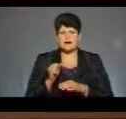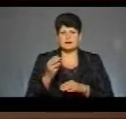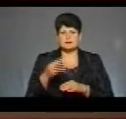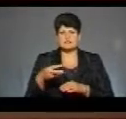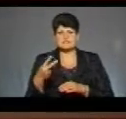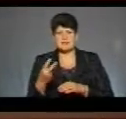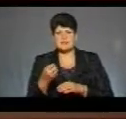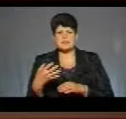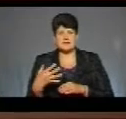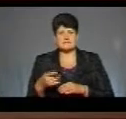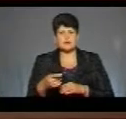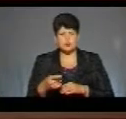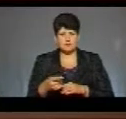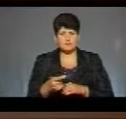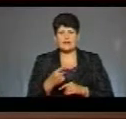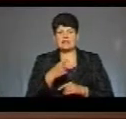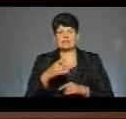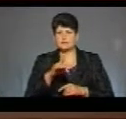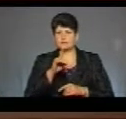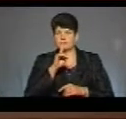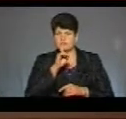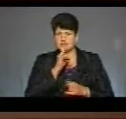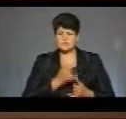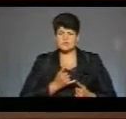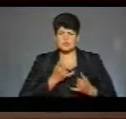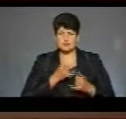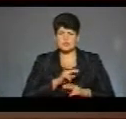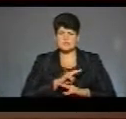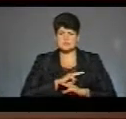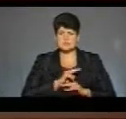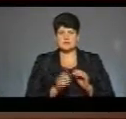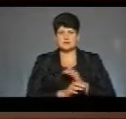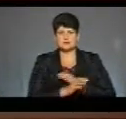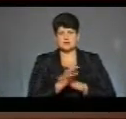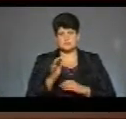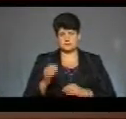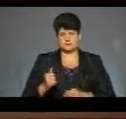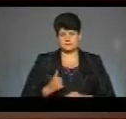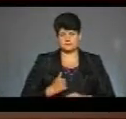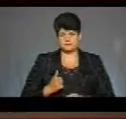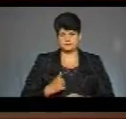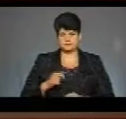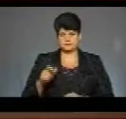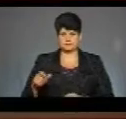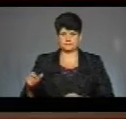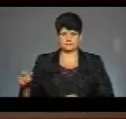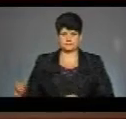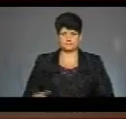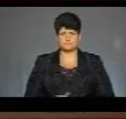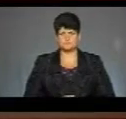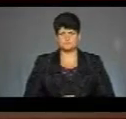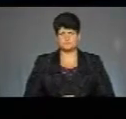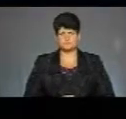А-32-15 у Тернополі. Хвилиною мовчання вшанували загиблих на сході військовослужбовців. Детальніше у сюжеті Богдана